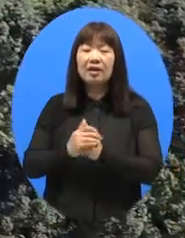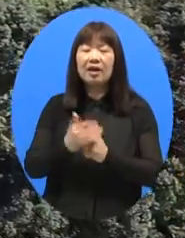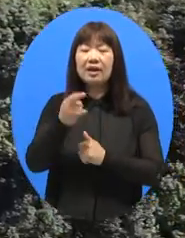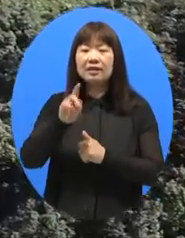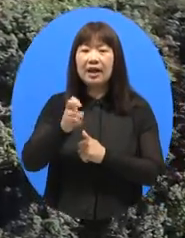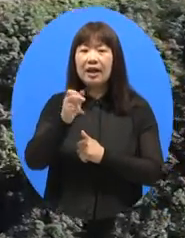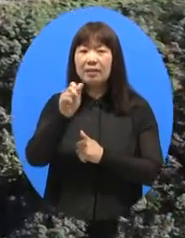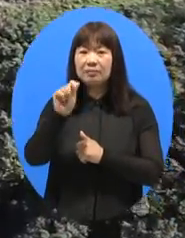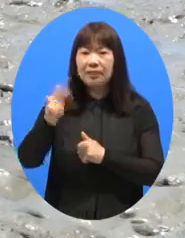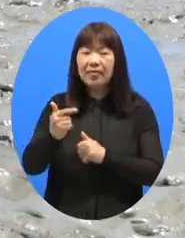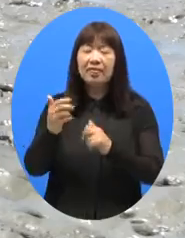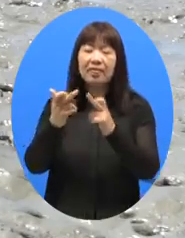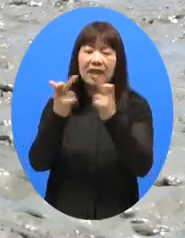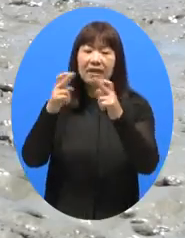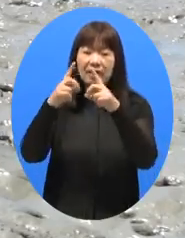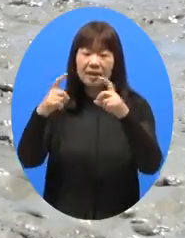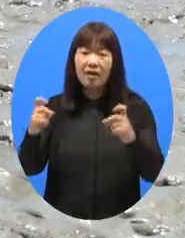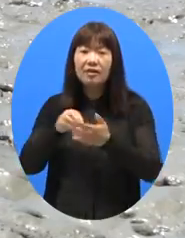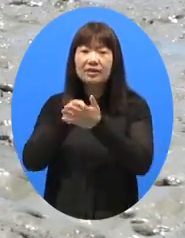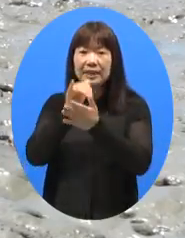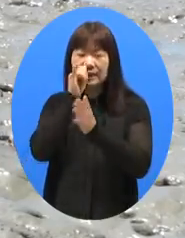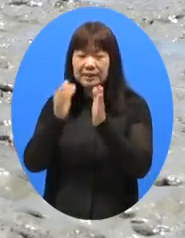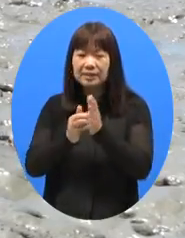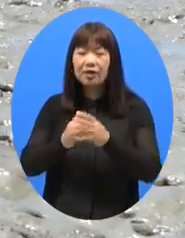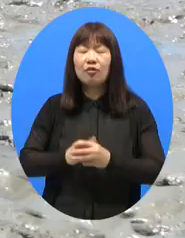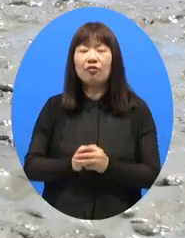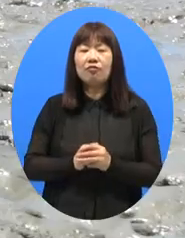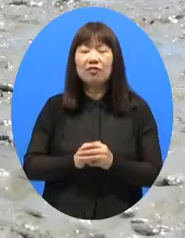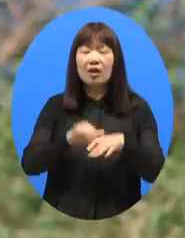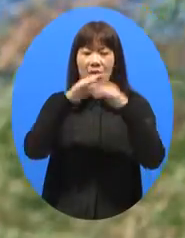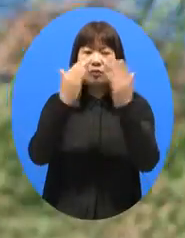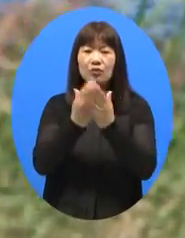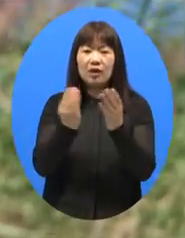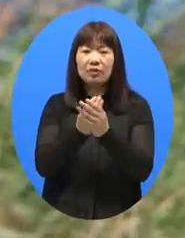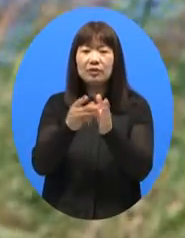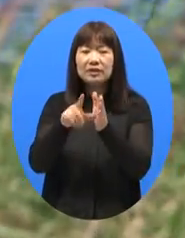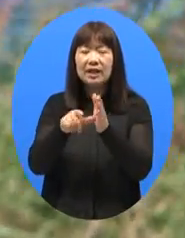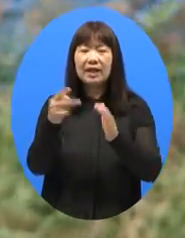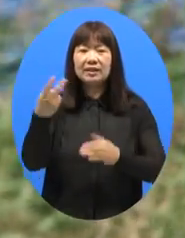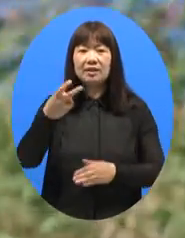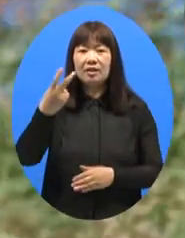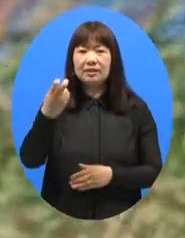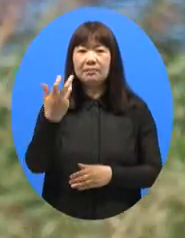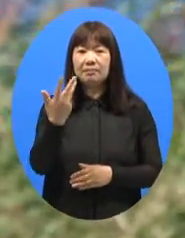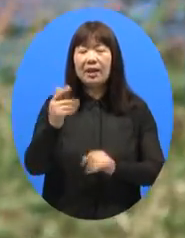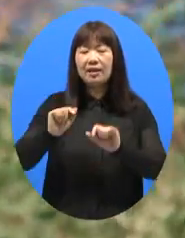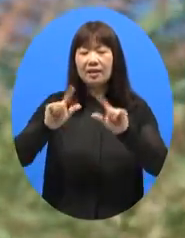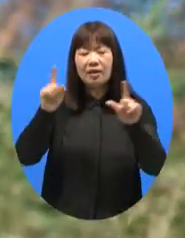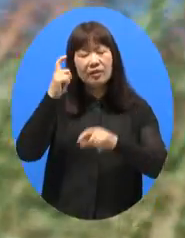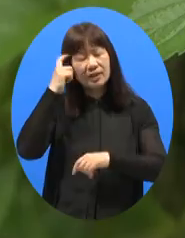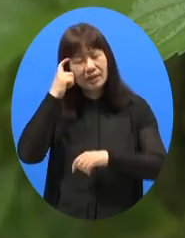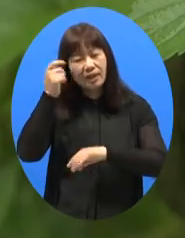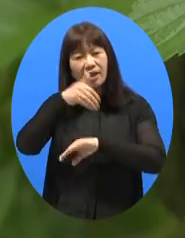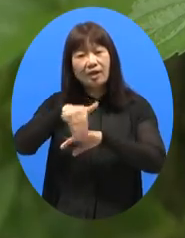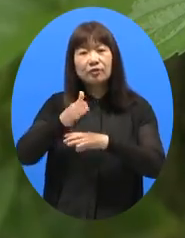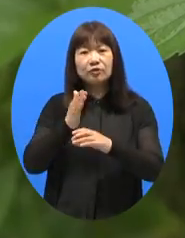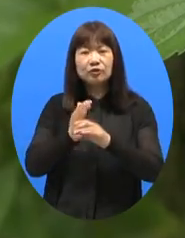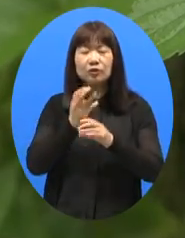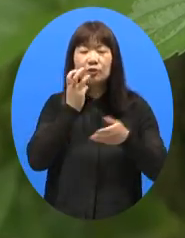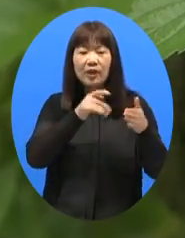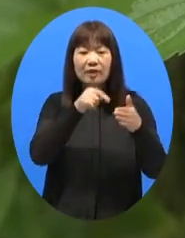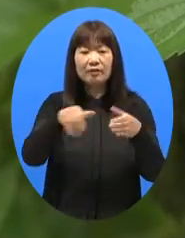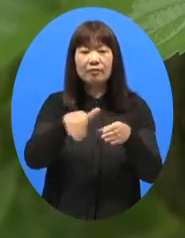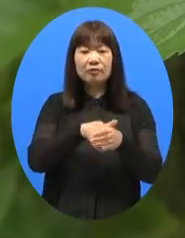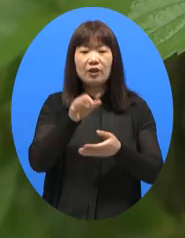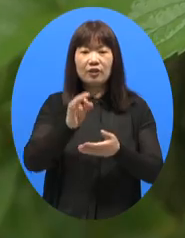남한산성이 등재됐습니다. 경기도는 전체 등재 완료 시점을 2028년까지로 내다보고 경기도 내